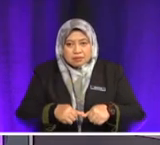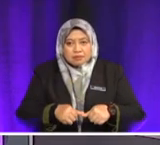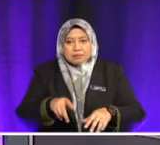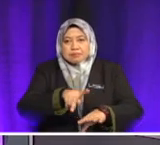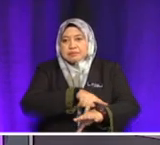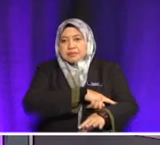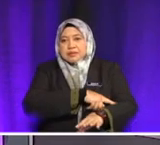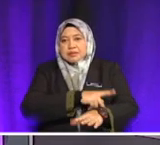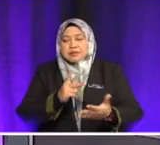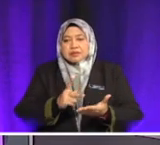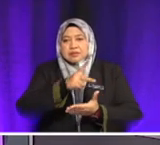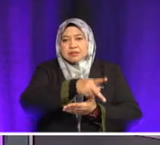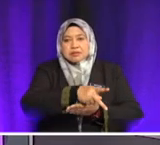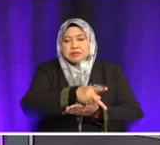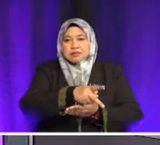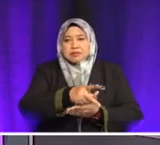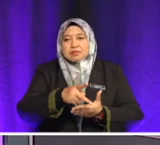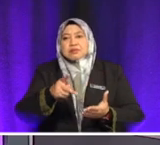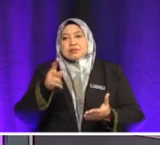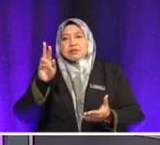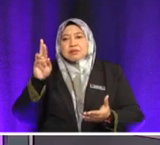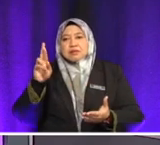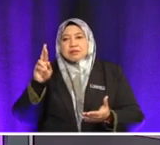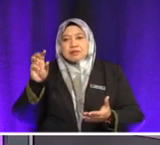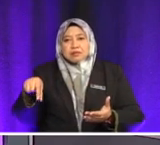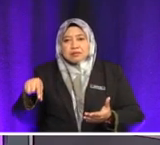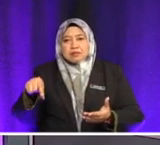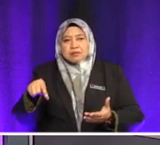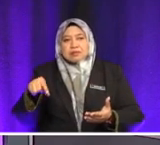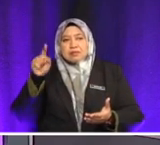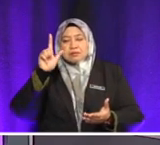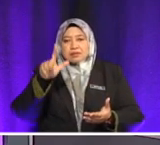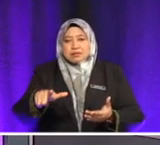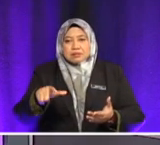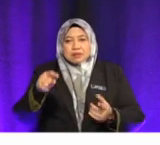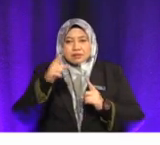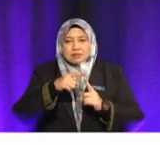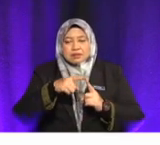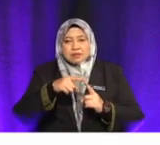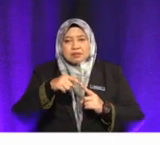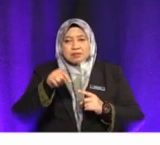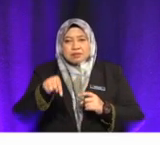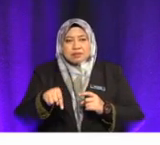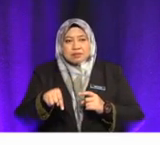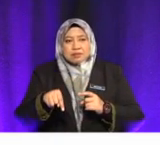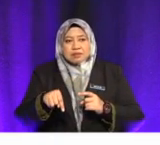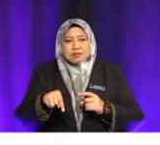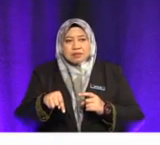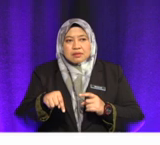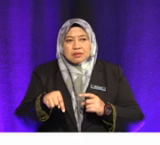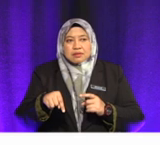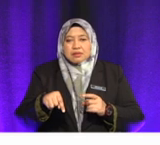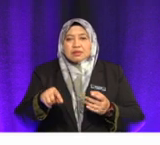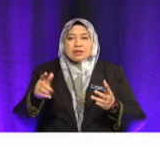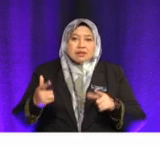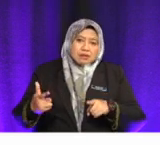lokes Dan juga panjang rq jadi mileni tak jarum di sini kemudian kita letak eh pensil kita